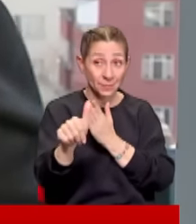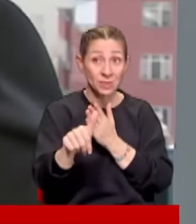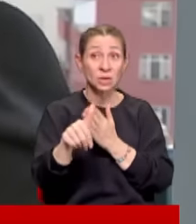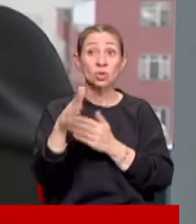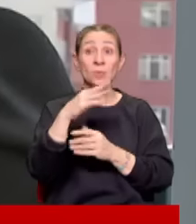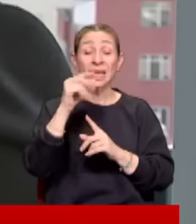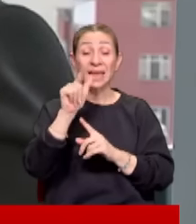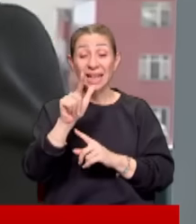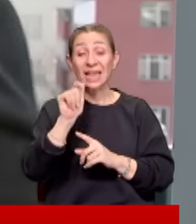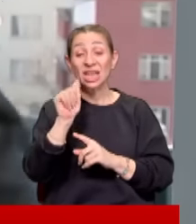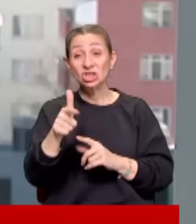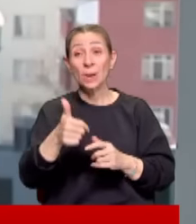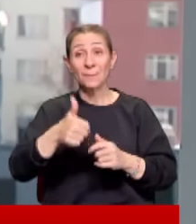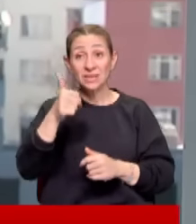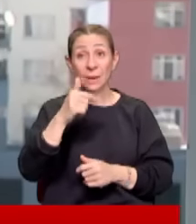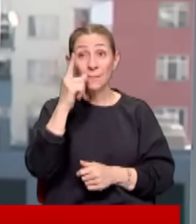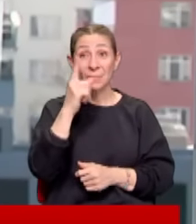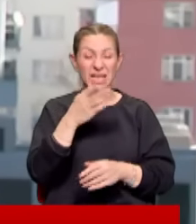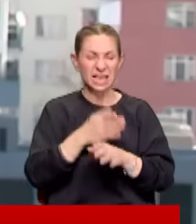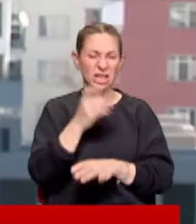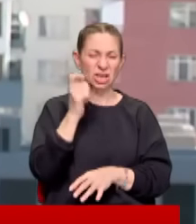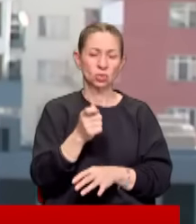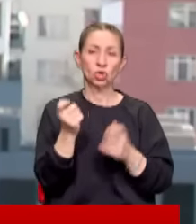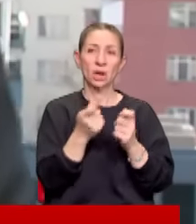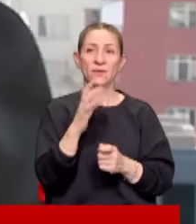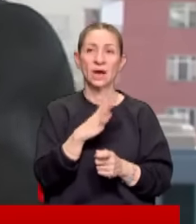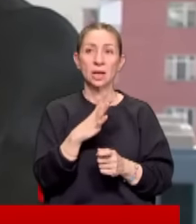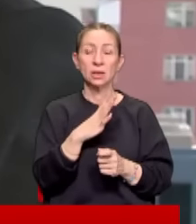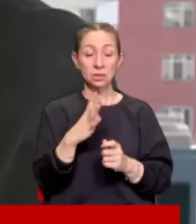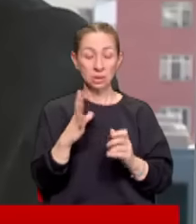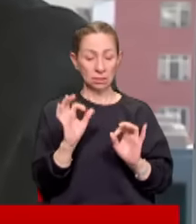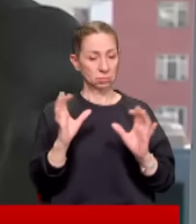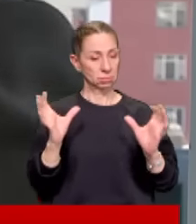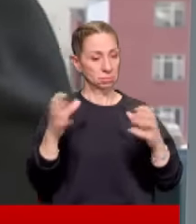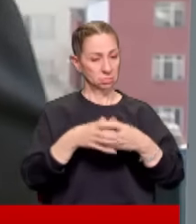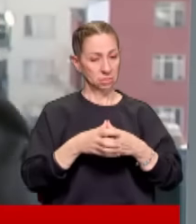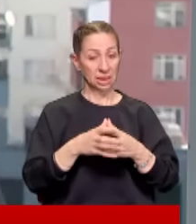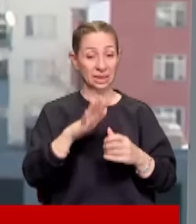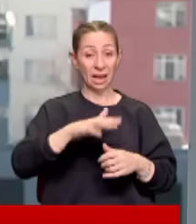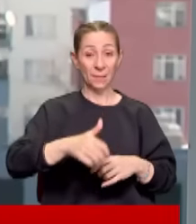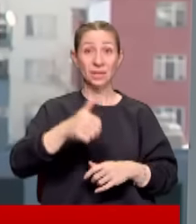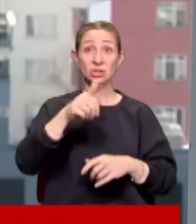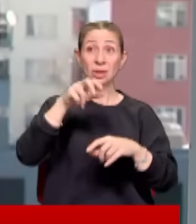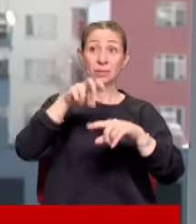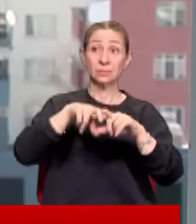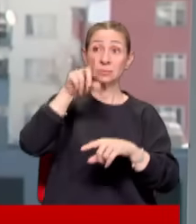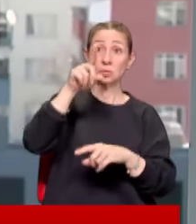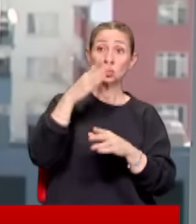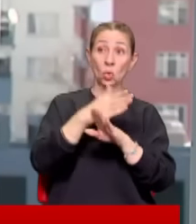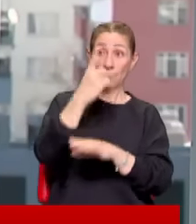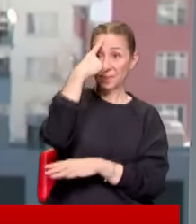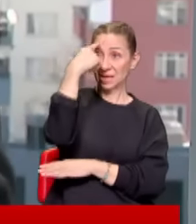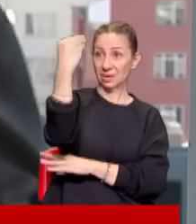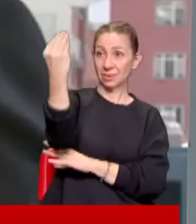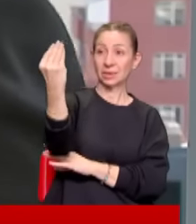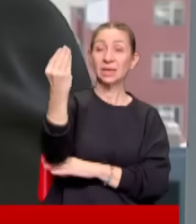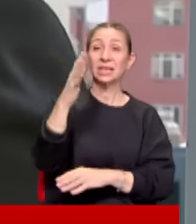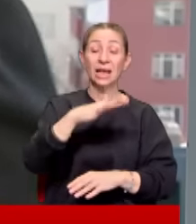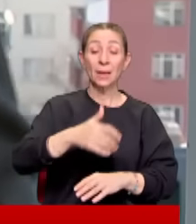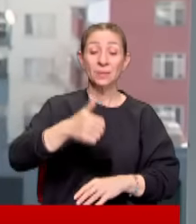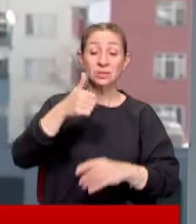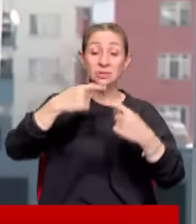tüm il ilçe başkanlarının bir asli görevi vardır. Kolektif olabilmek ve genel başkanlık makamını doğru bilgilendirebilmek. Çünkü genel